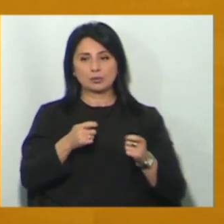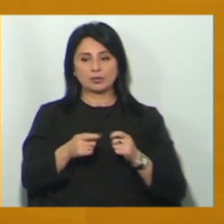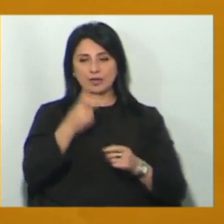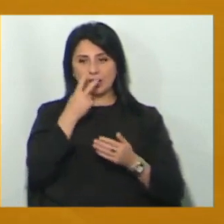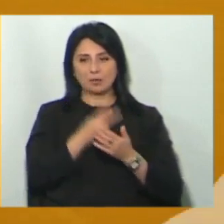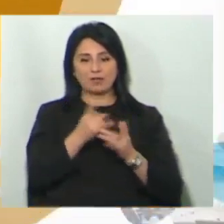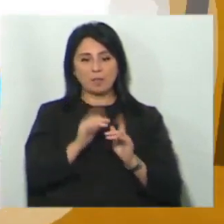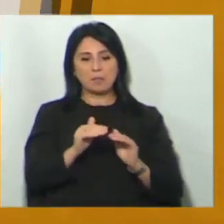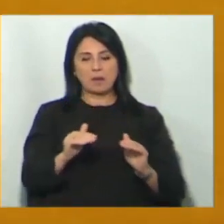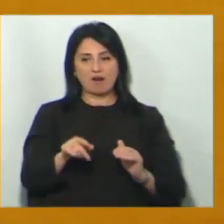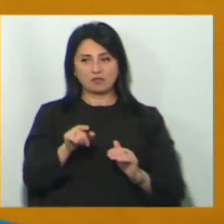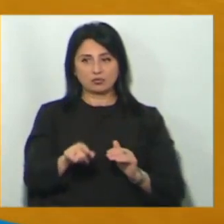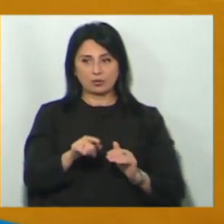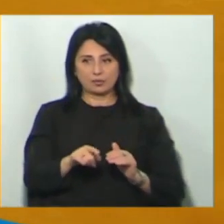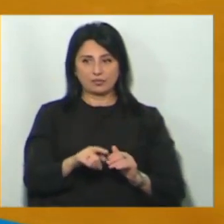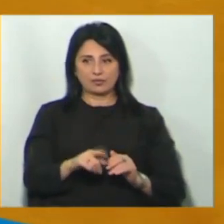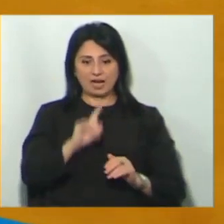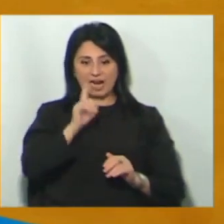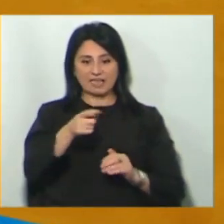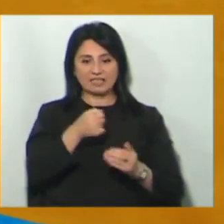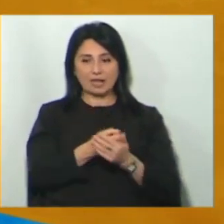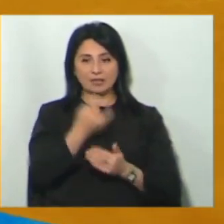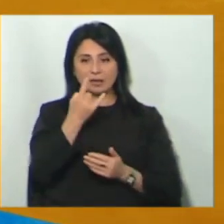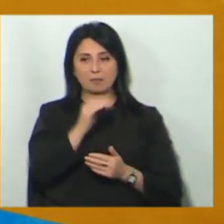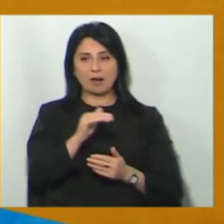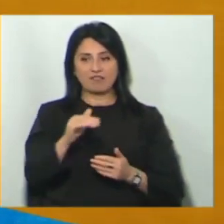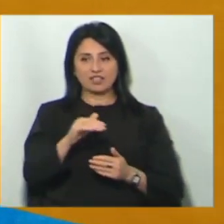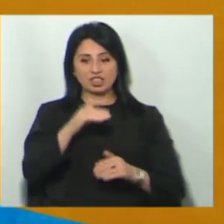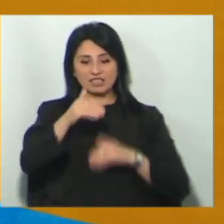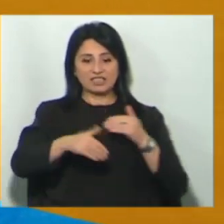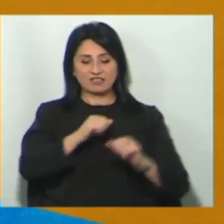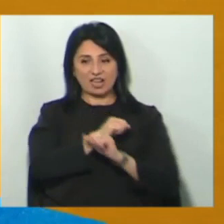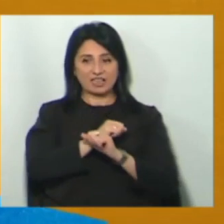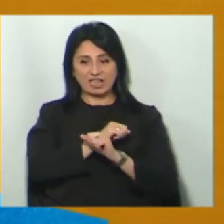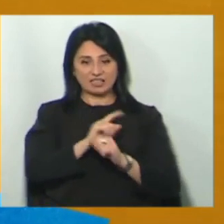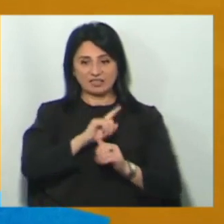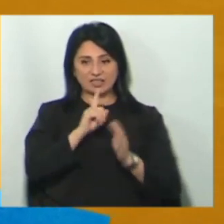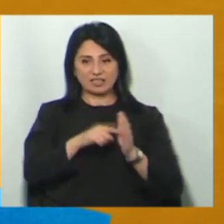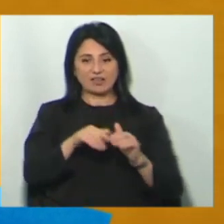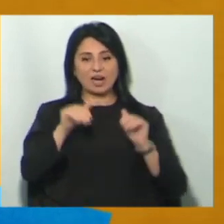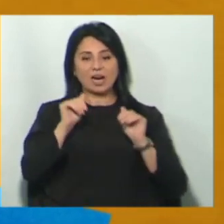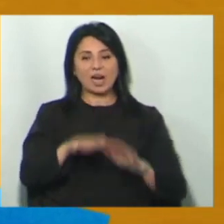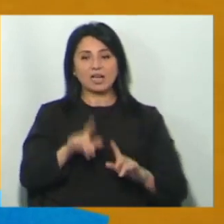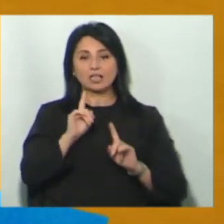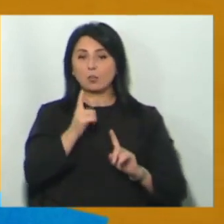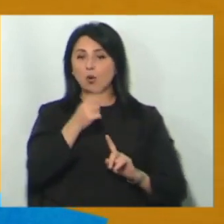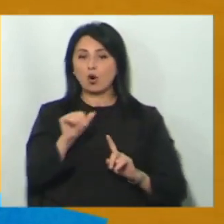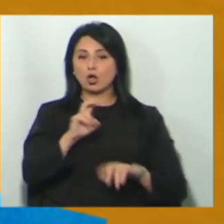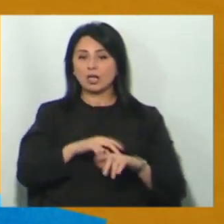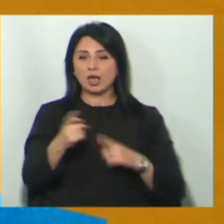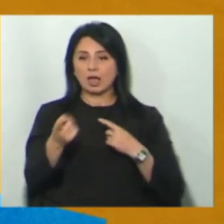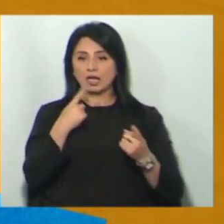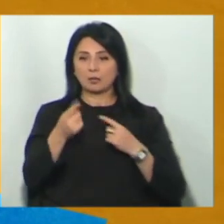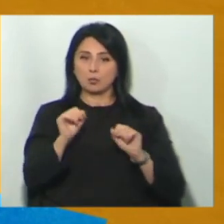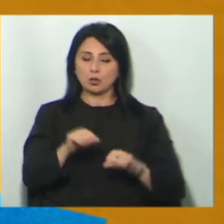გამოიჩინეთ ბავშვების მიმართ ერთ წლამდე ასაკის ბავშვების ზღვაზე დასვენების საკითხი გადაწყვიტეთ მხოლოდ